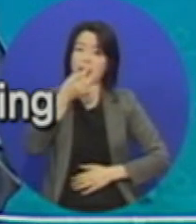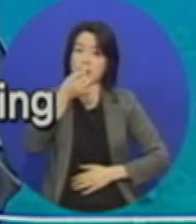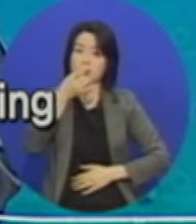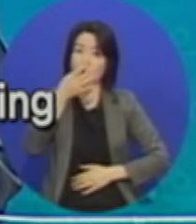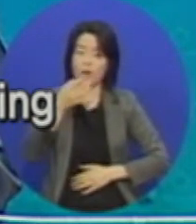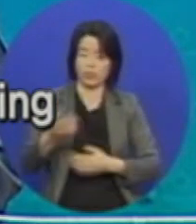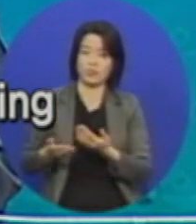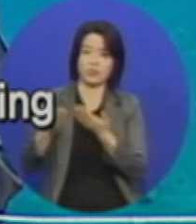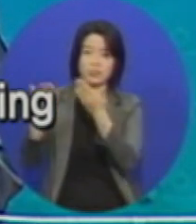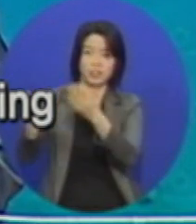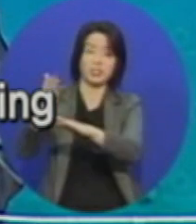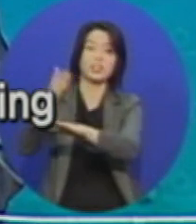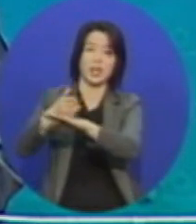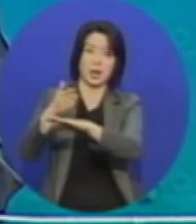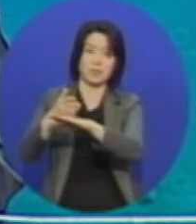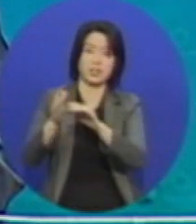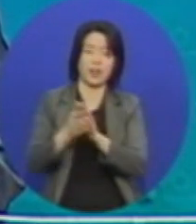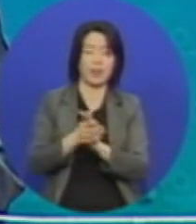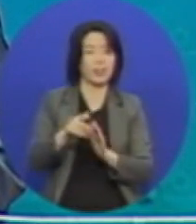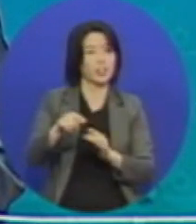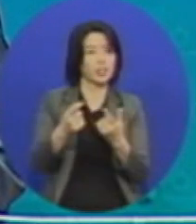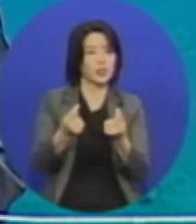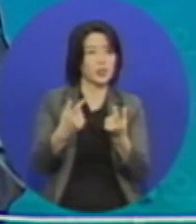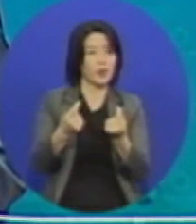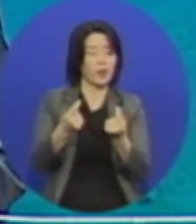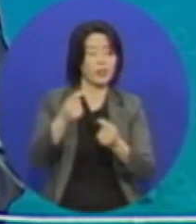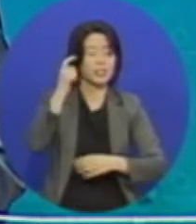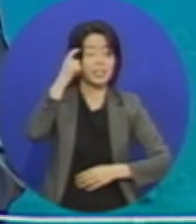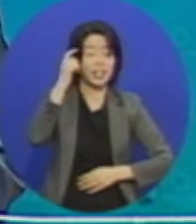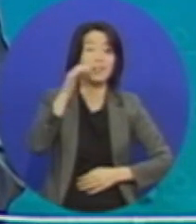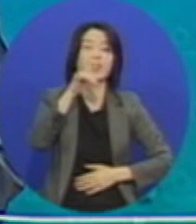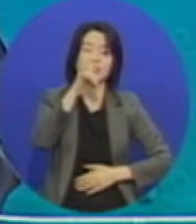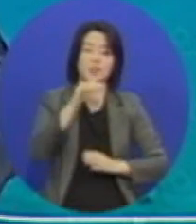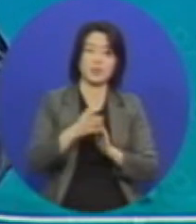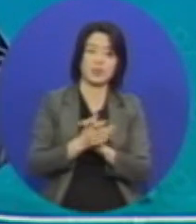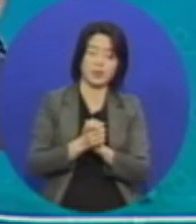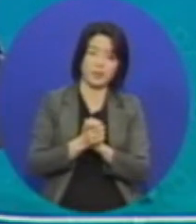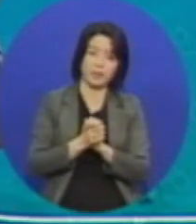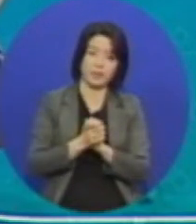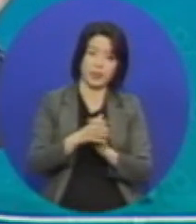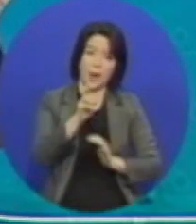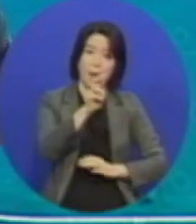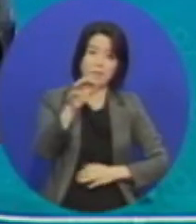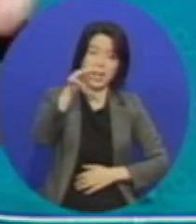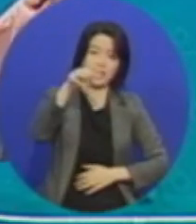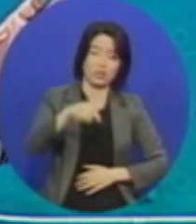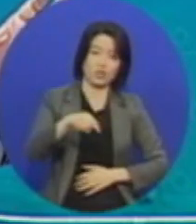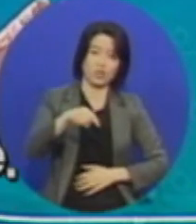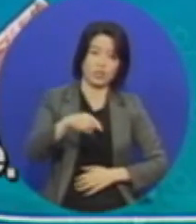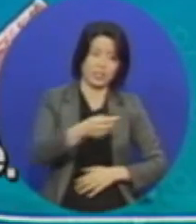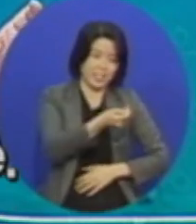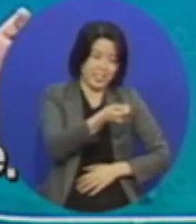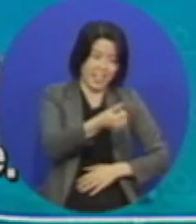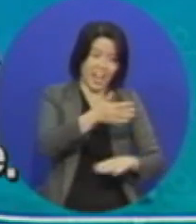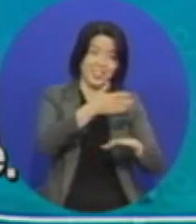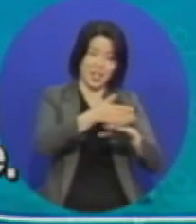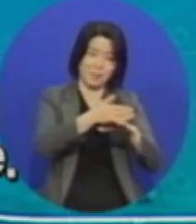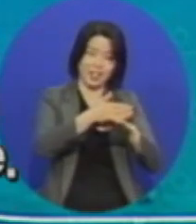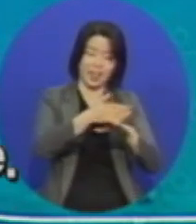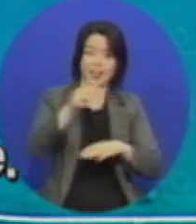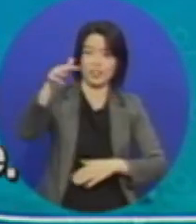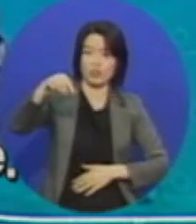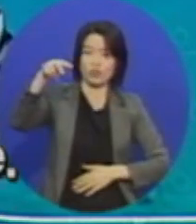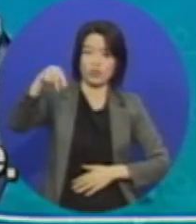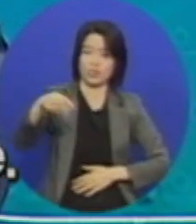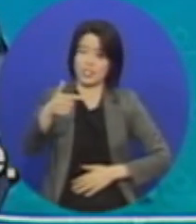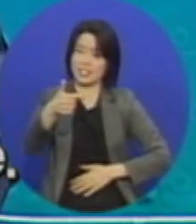다음에 들은 감싸 지지 이런 생각을 해서 기도 했구요 맥주 감자전은 작은 감사 저리고 주소 감자